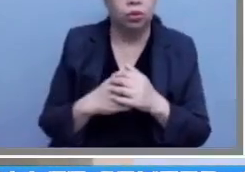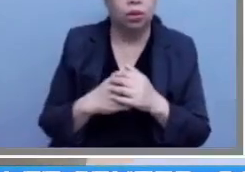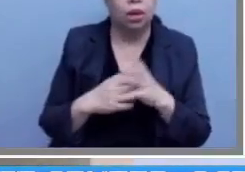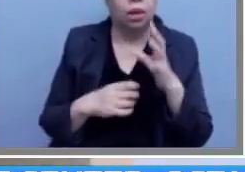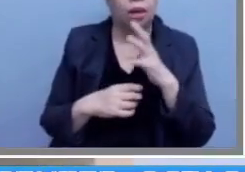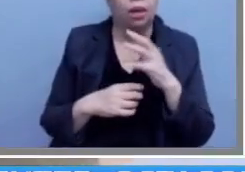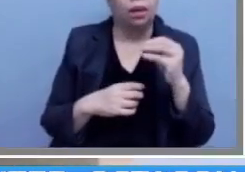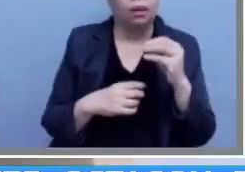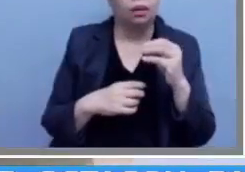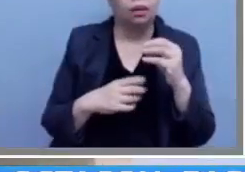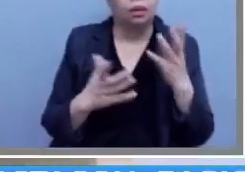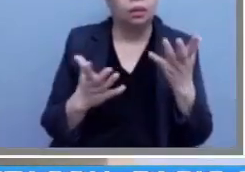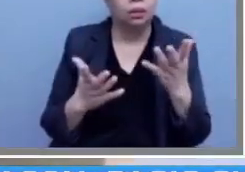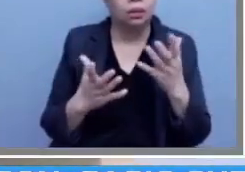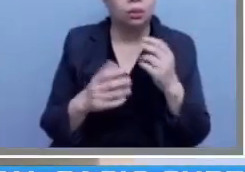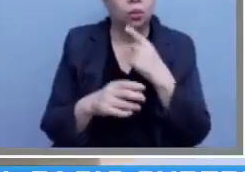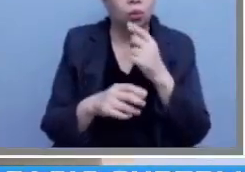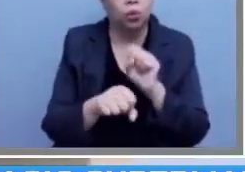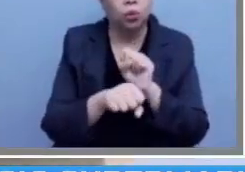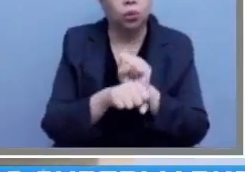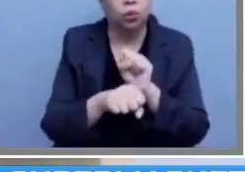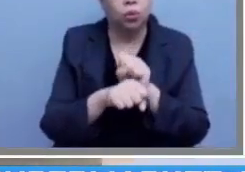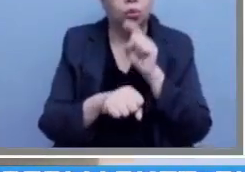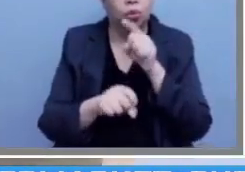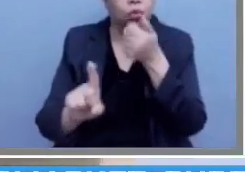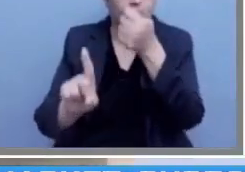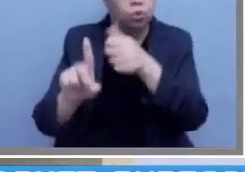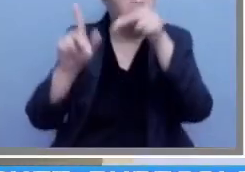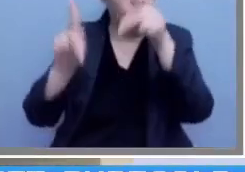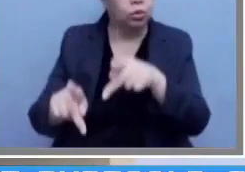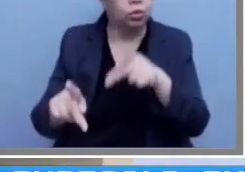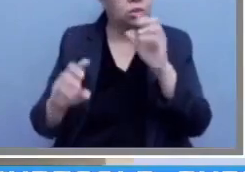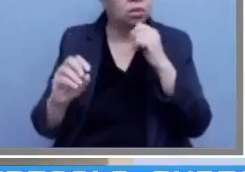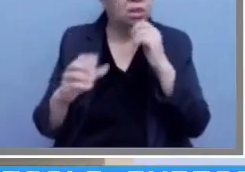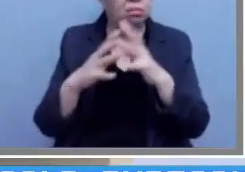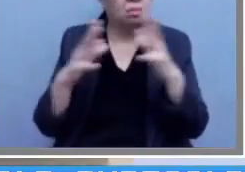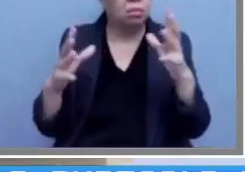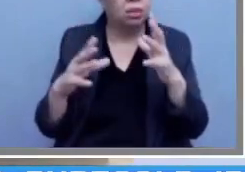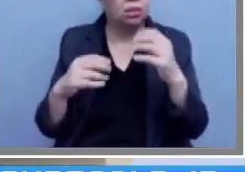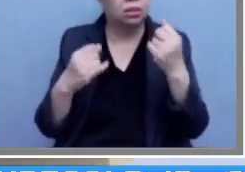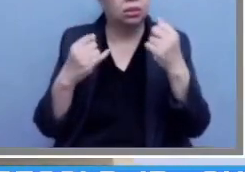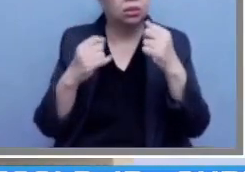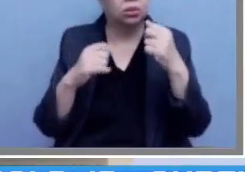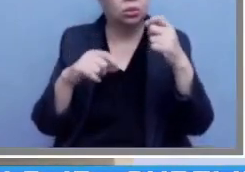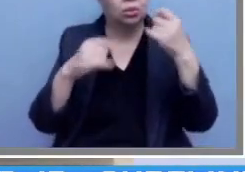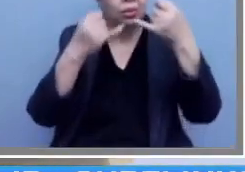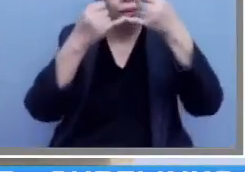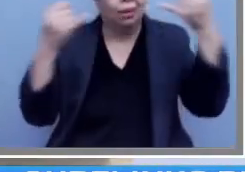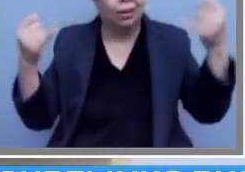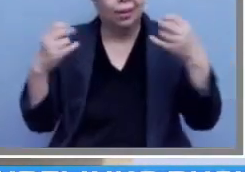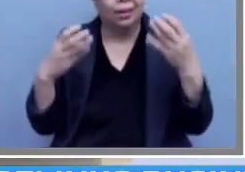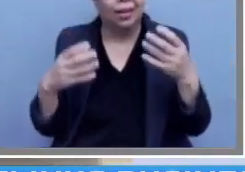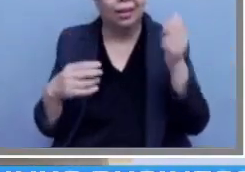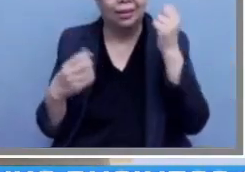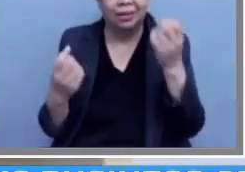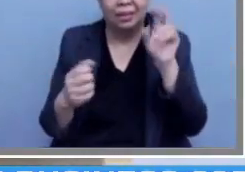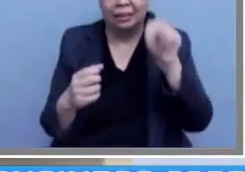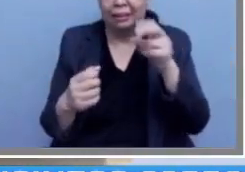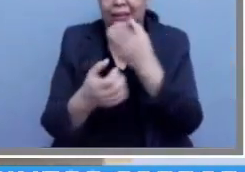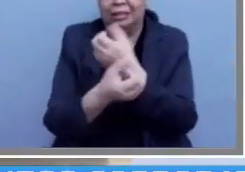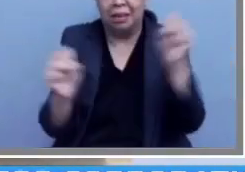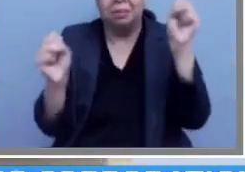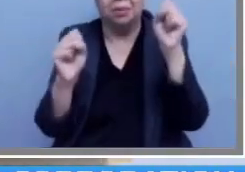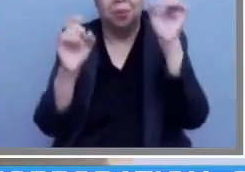ang gumagawa yung bida walang masyadong kable Ngayon nga medyo safe na may kable